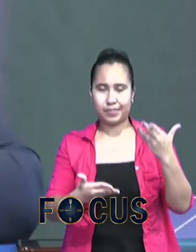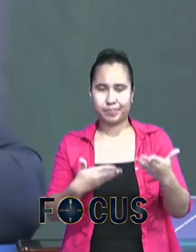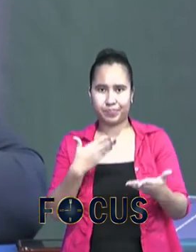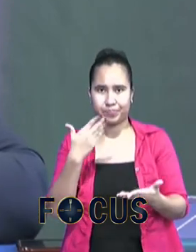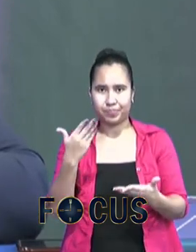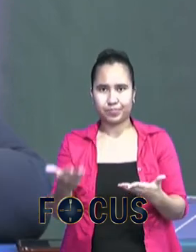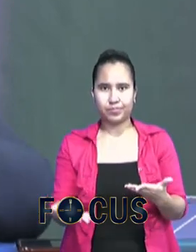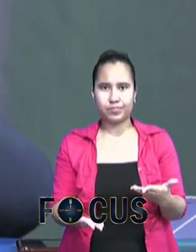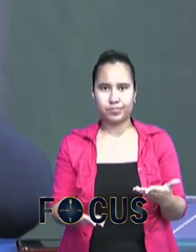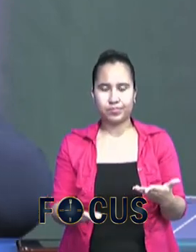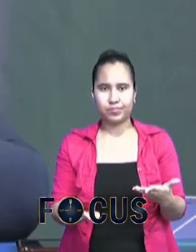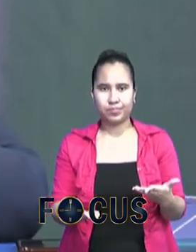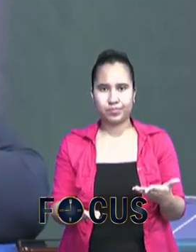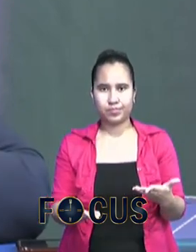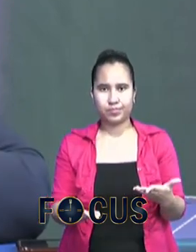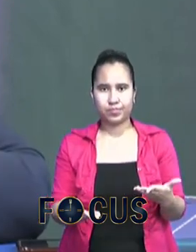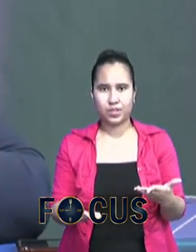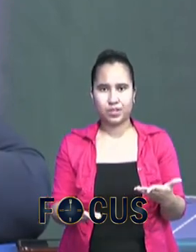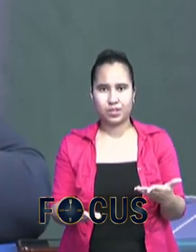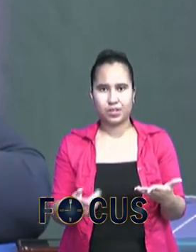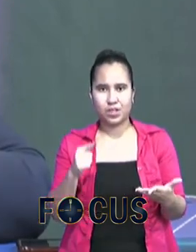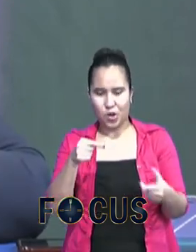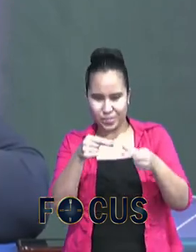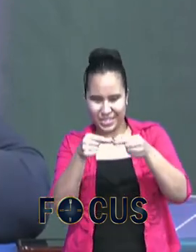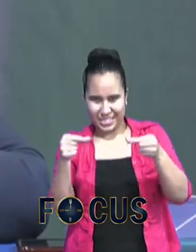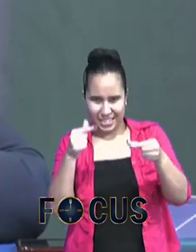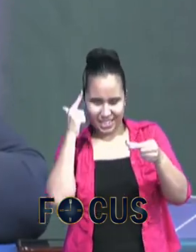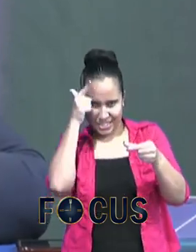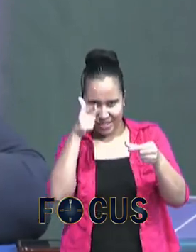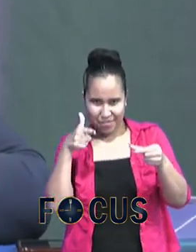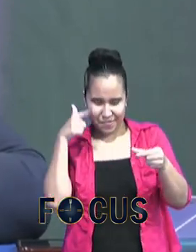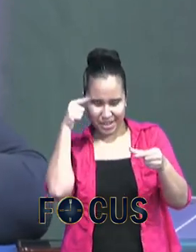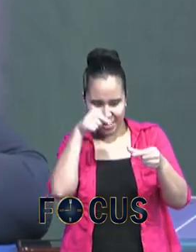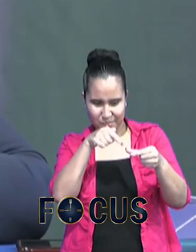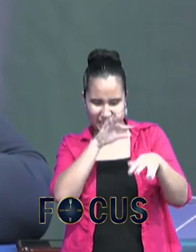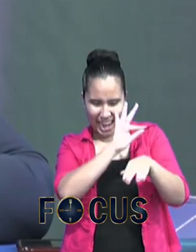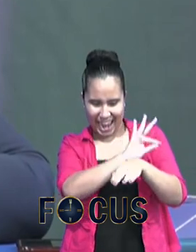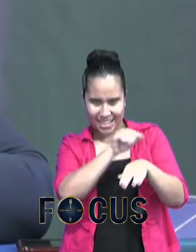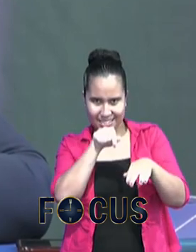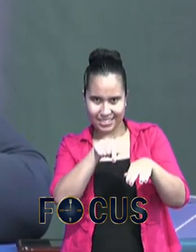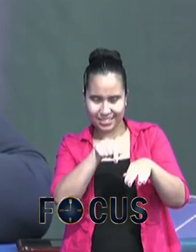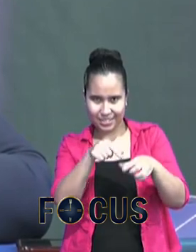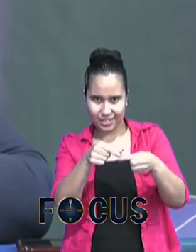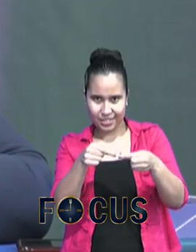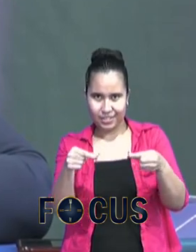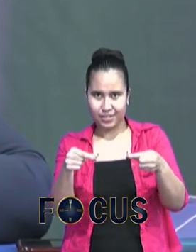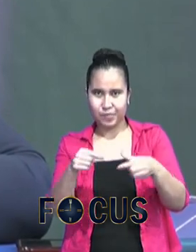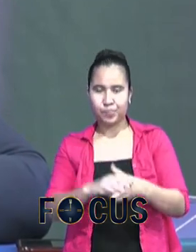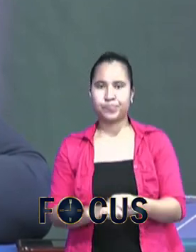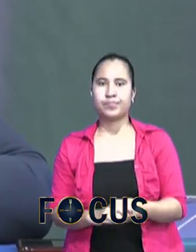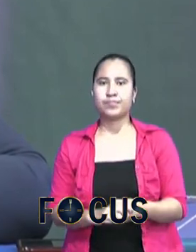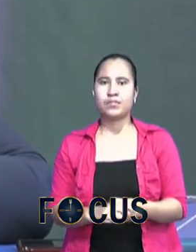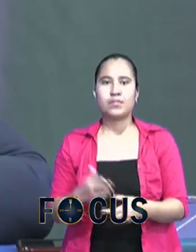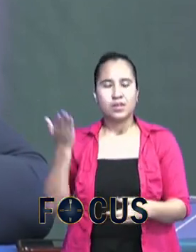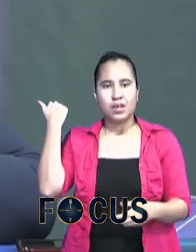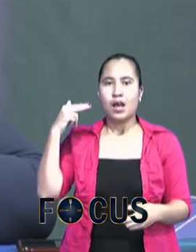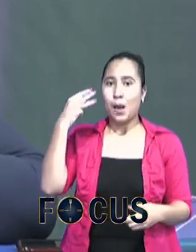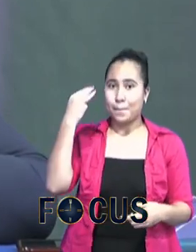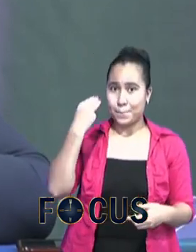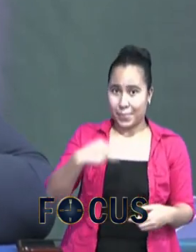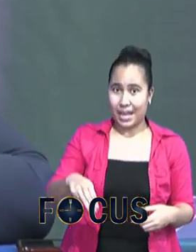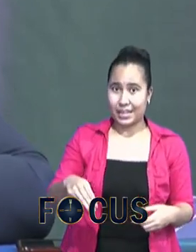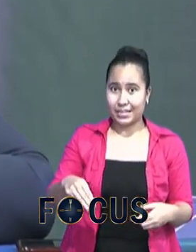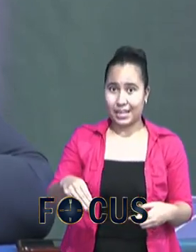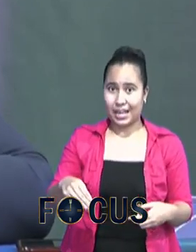datgene wat is opgenomen. En u hebt hier gezien, ik heb maandag in ontvangst genomen die